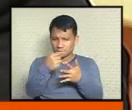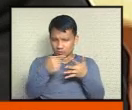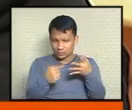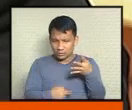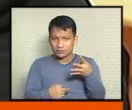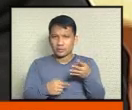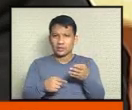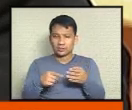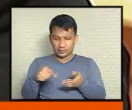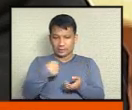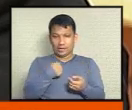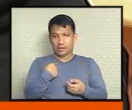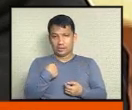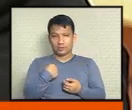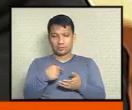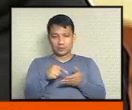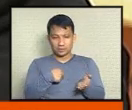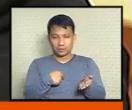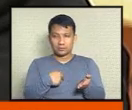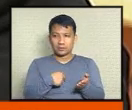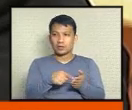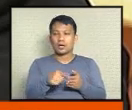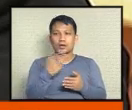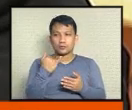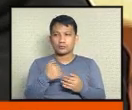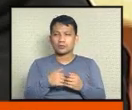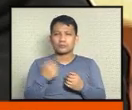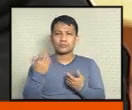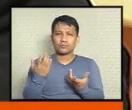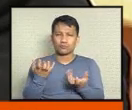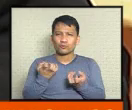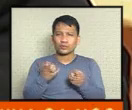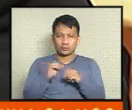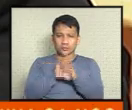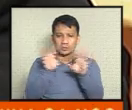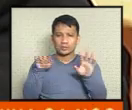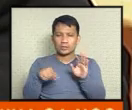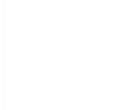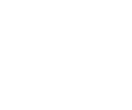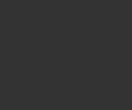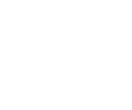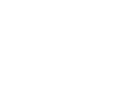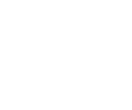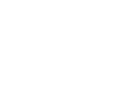mga shipping charges. You'll add up to our cost. That is also one thing that we want to clarify.